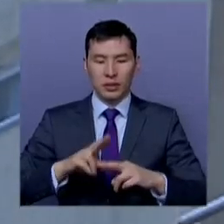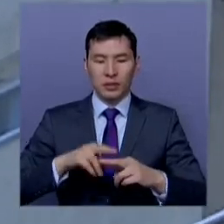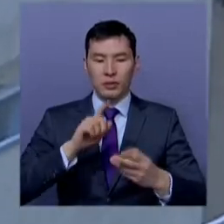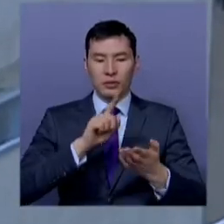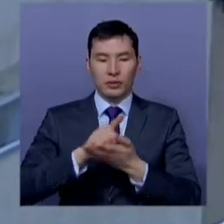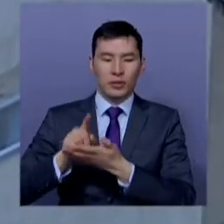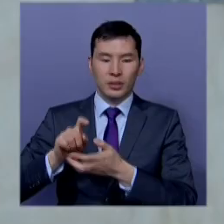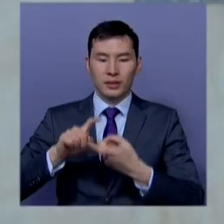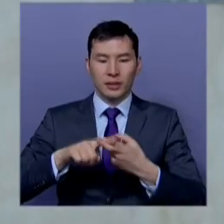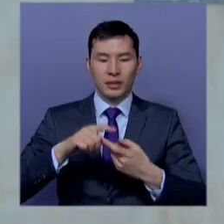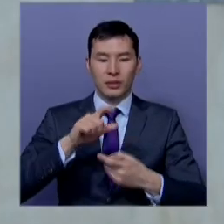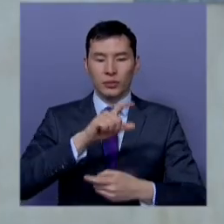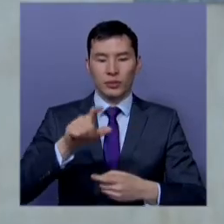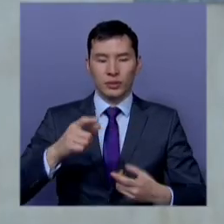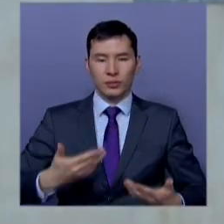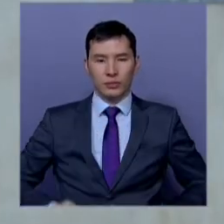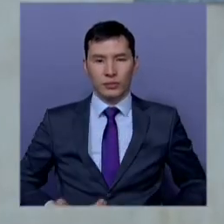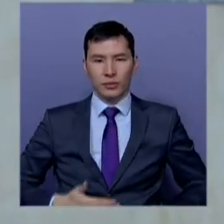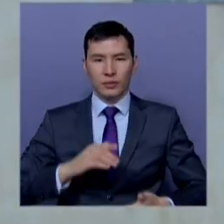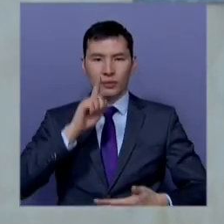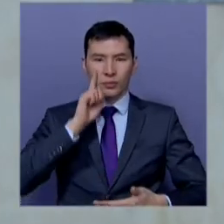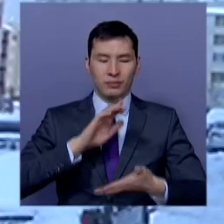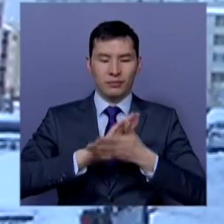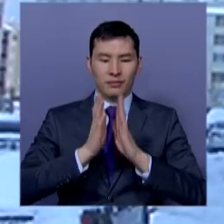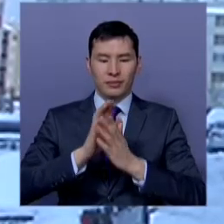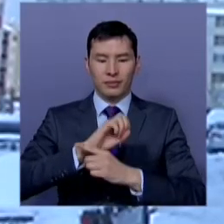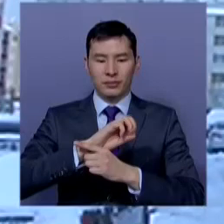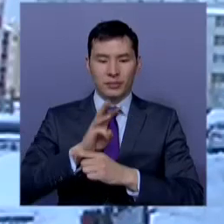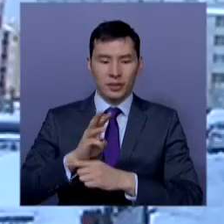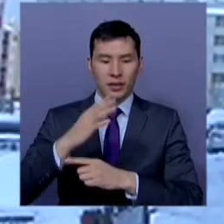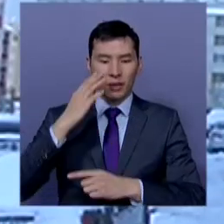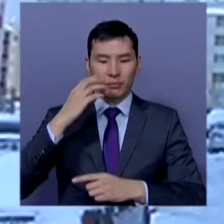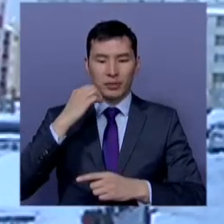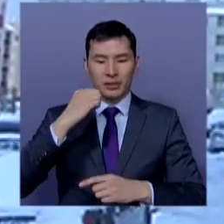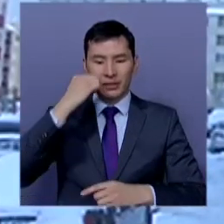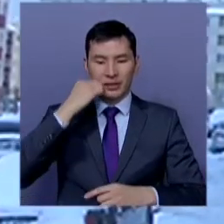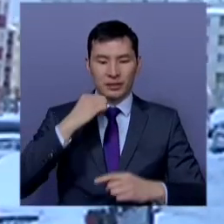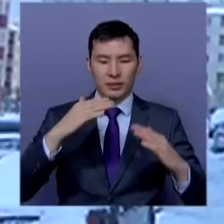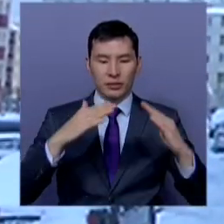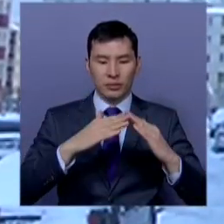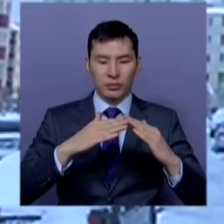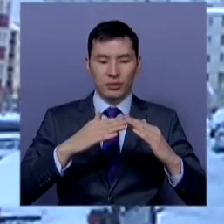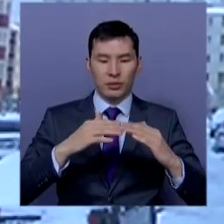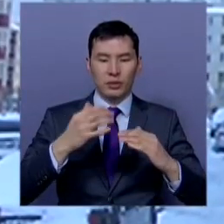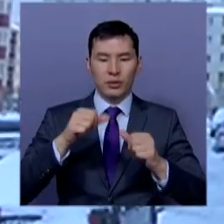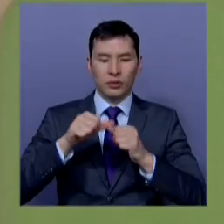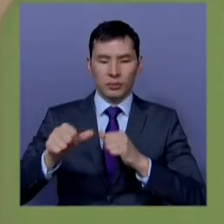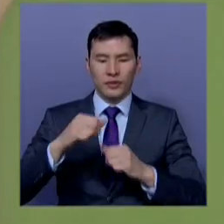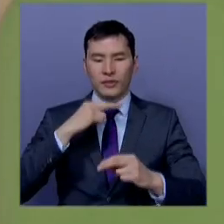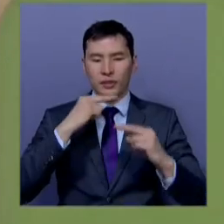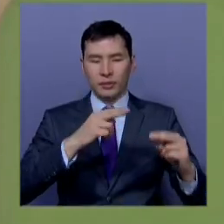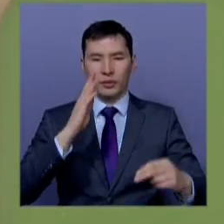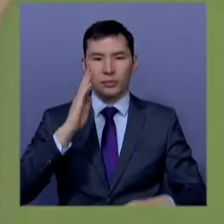бірі адамдарға жайлы тұрмыс ортасын құру. Осыған байланысты Алматыдағы ескі тұрғын үй мәселесіне де ерекше көңіл